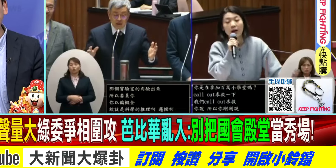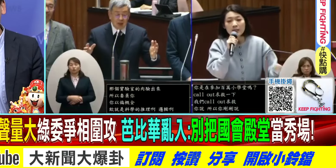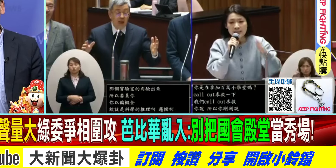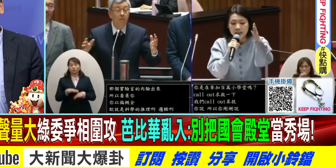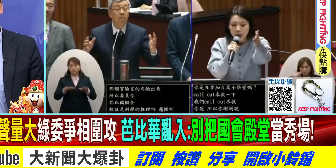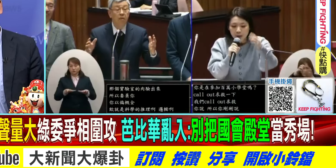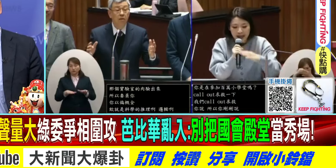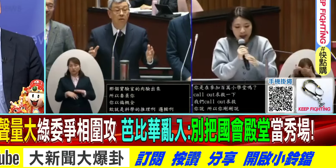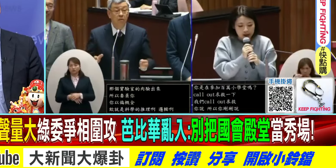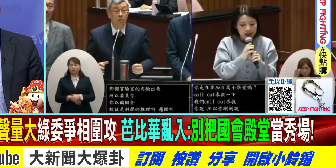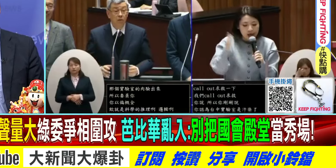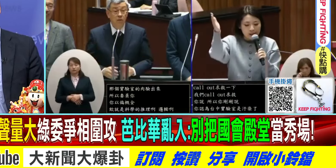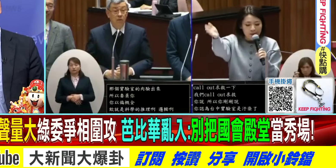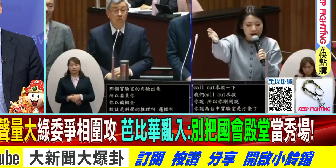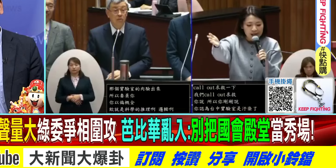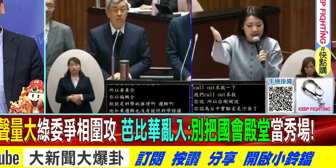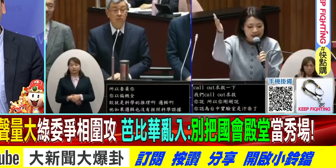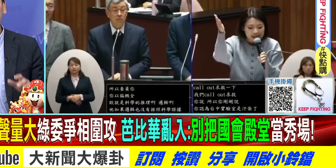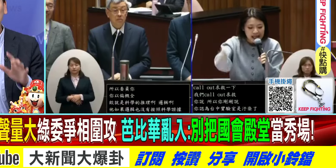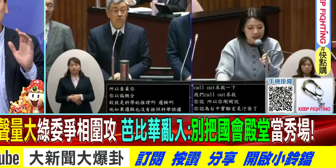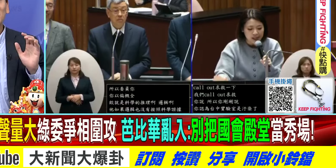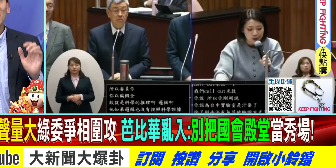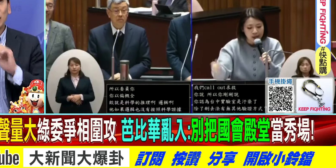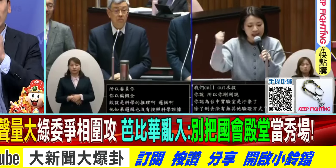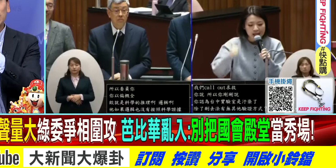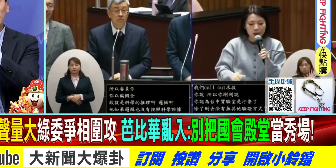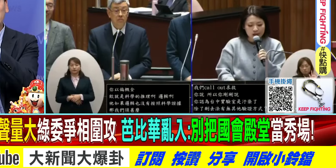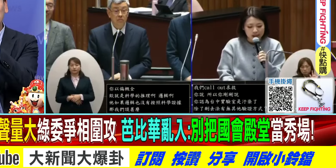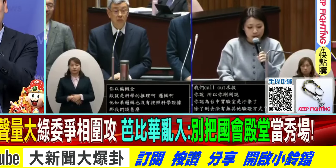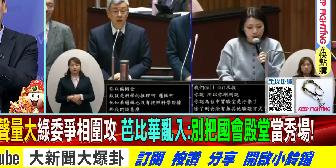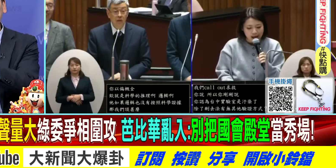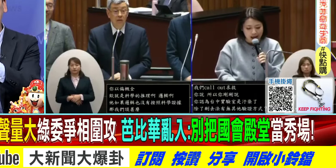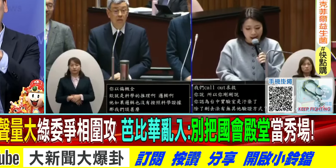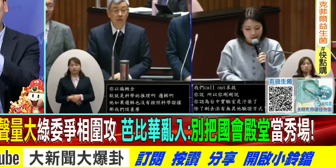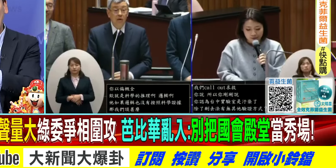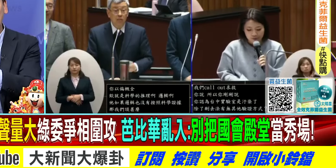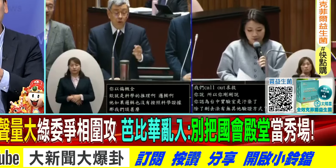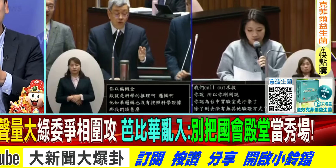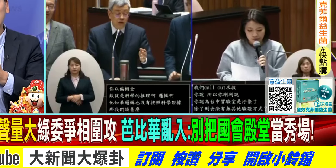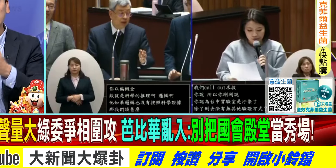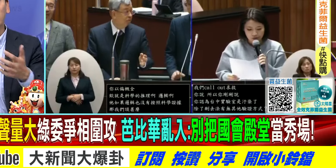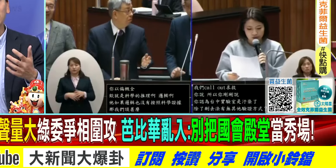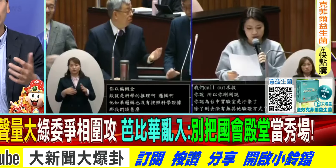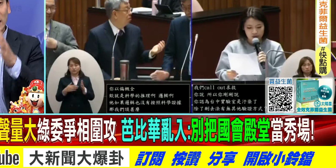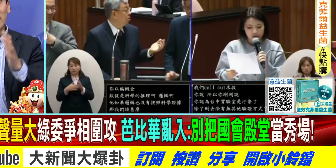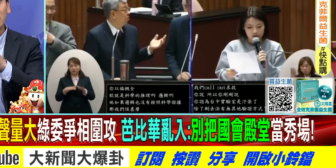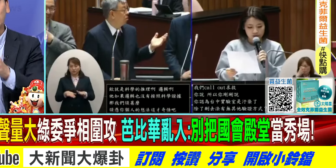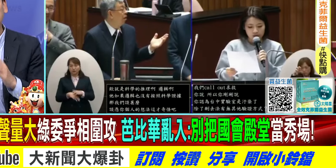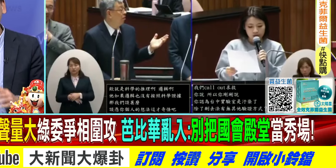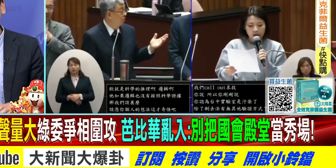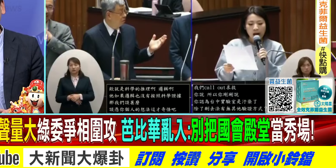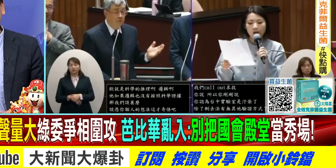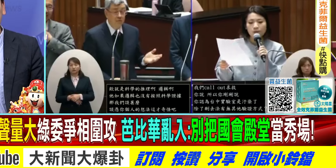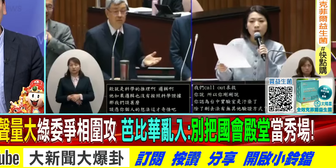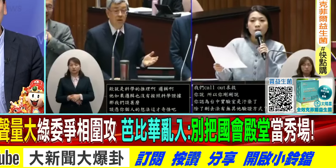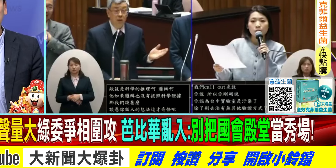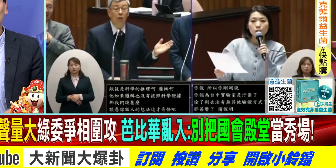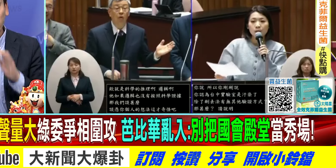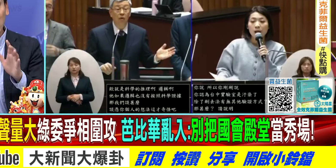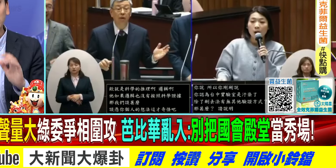为立法委员曾经可能讲错一两件事情，好像就被苛责，就要被罚。那立委万一让立委晋升怎么